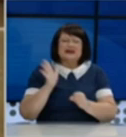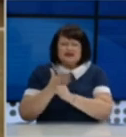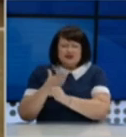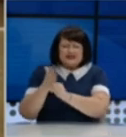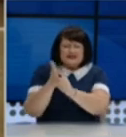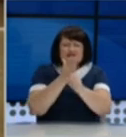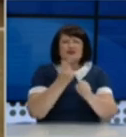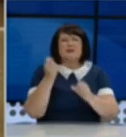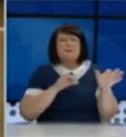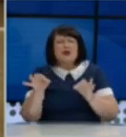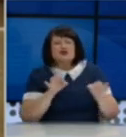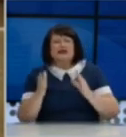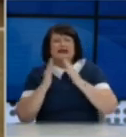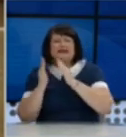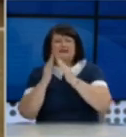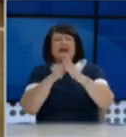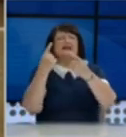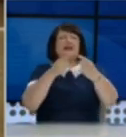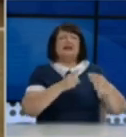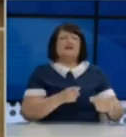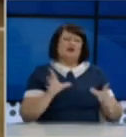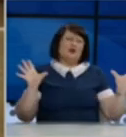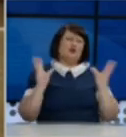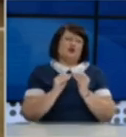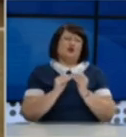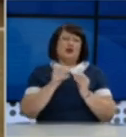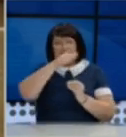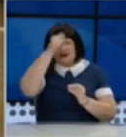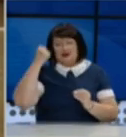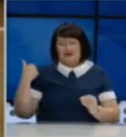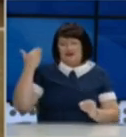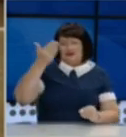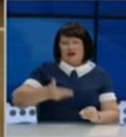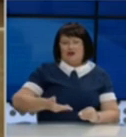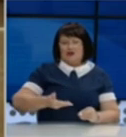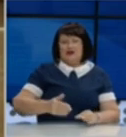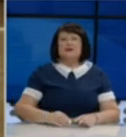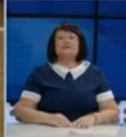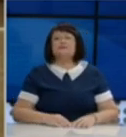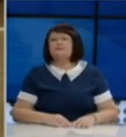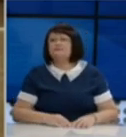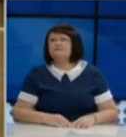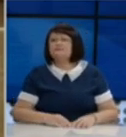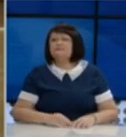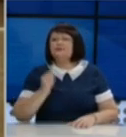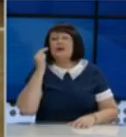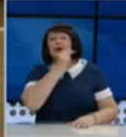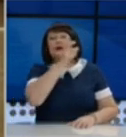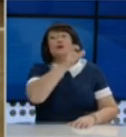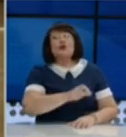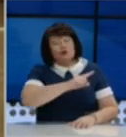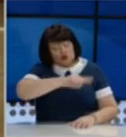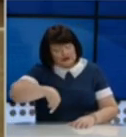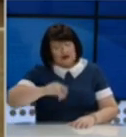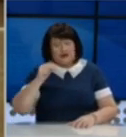σε περιουσίες είναι μέχρι σήμερα ο απολογισμός του φετινού καλοκαιριού. Λοιπόν, Πρωθυπουργός, προσήλθε στη